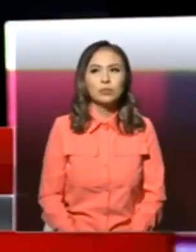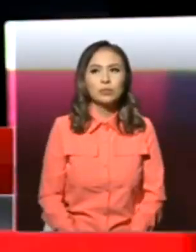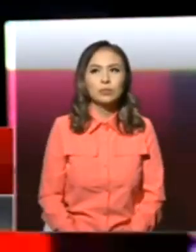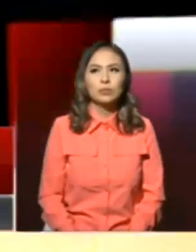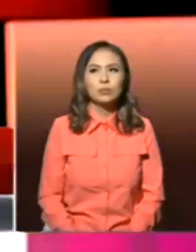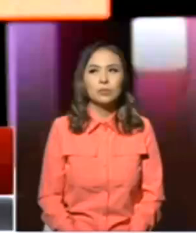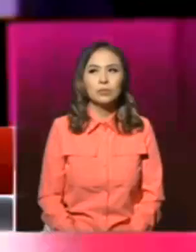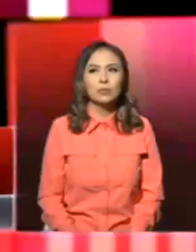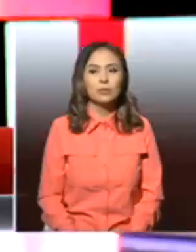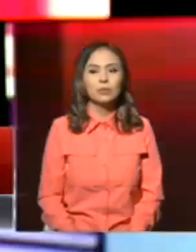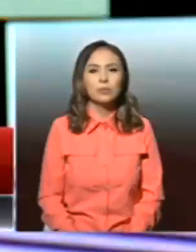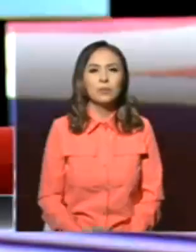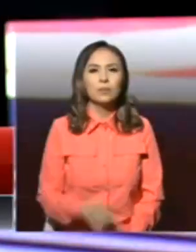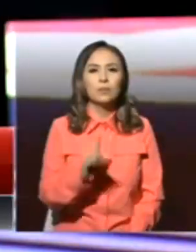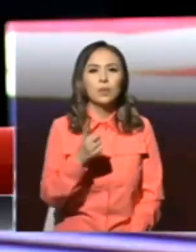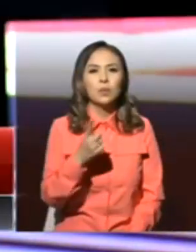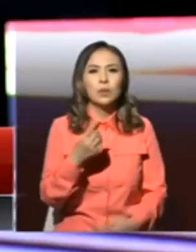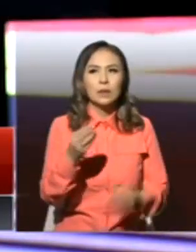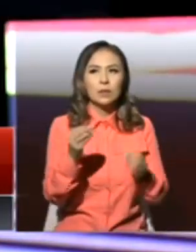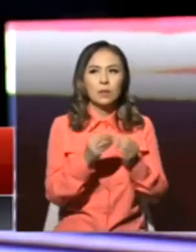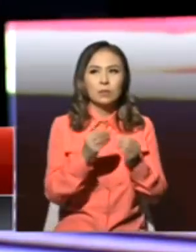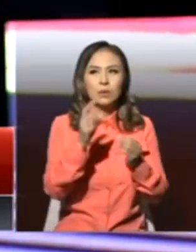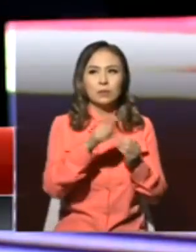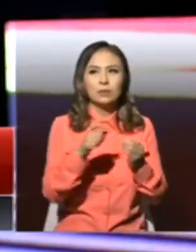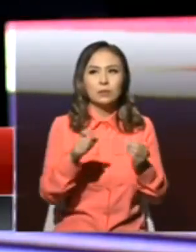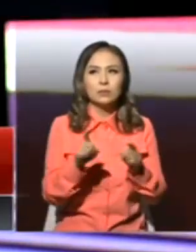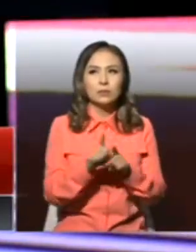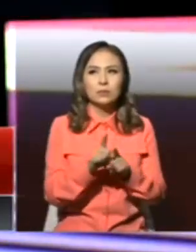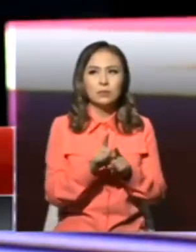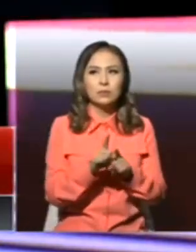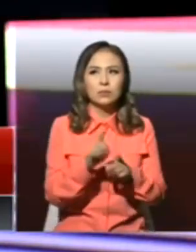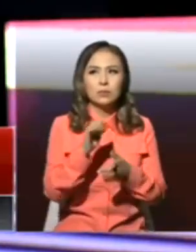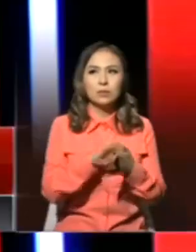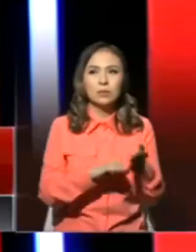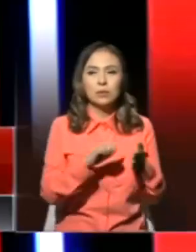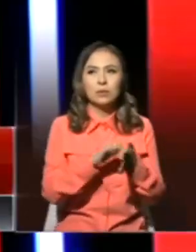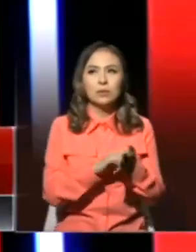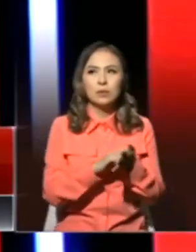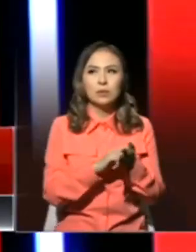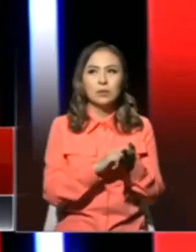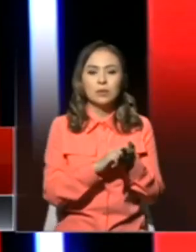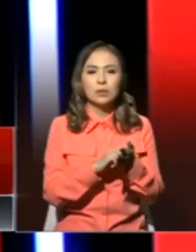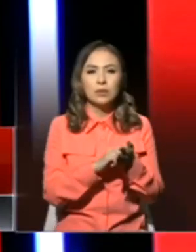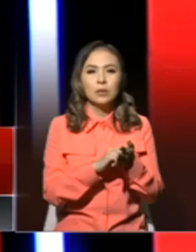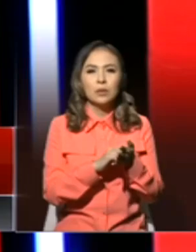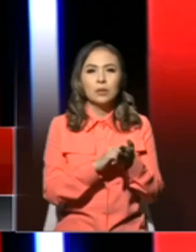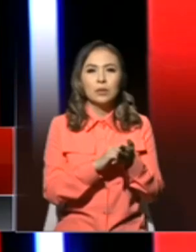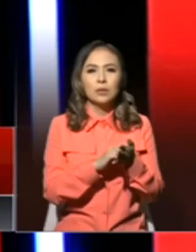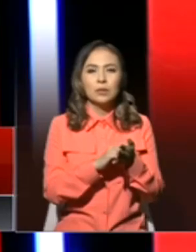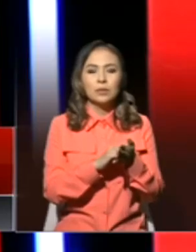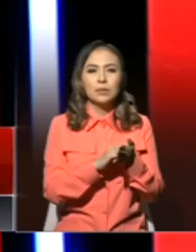Ол 350 мың емес. Өйткені 10 адамның жетеуі ажырасып жатыр деп айтып отырмыз ғой. Себебі мен былай айтайын, сізге бір себеп айтып кетейін.